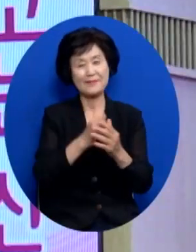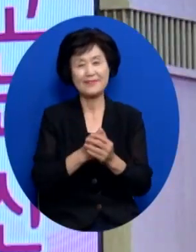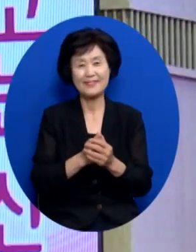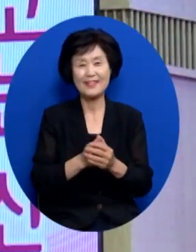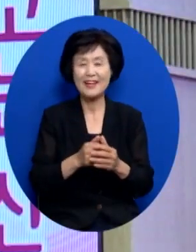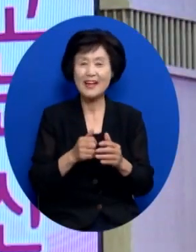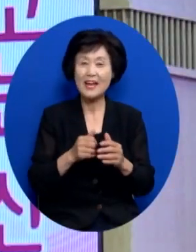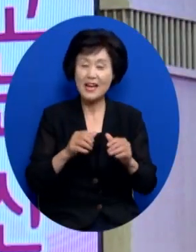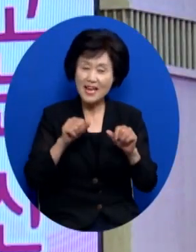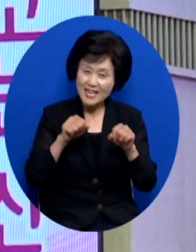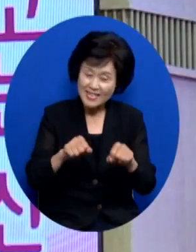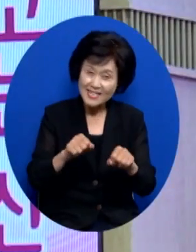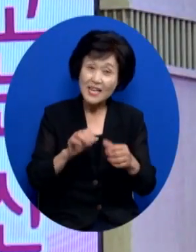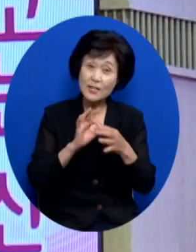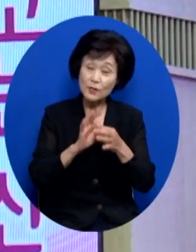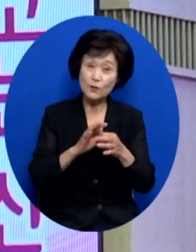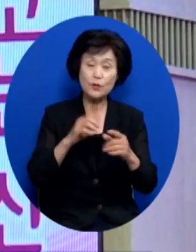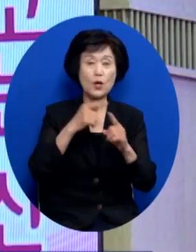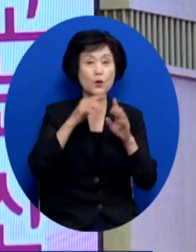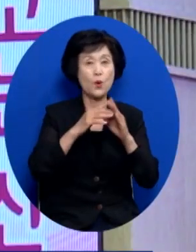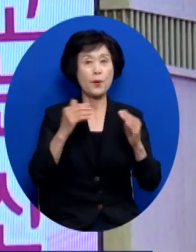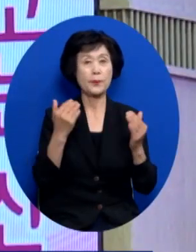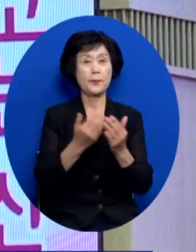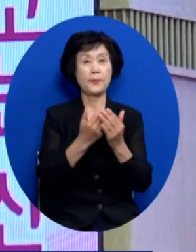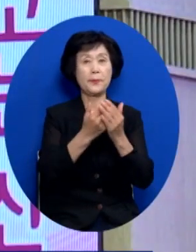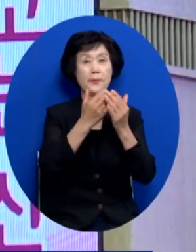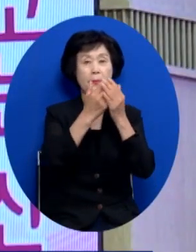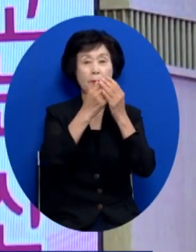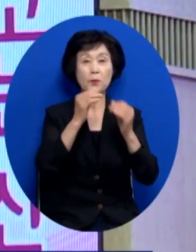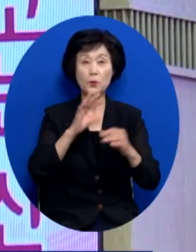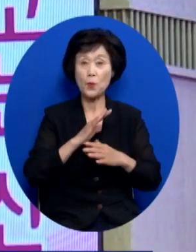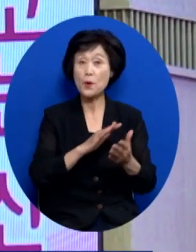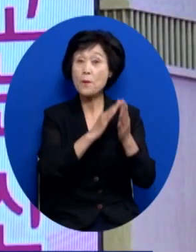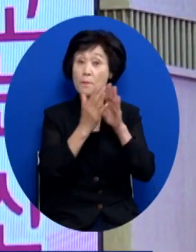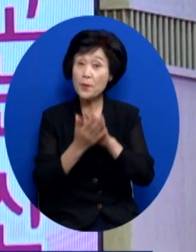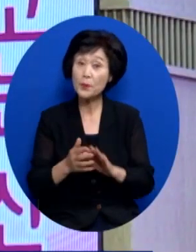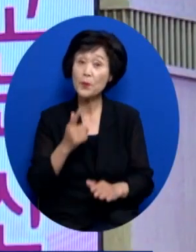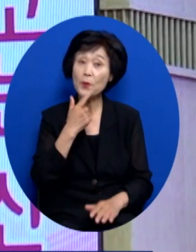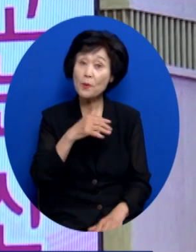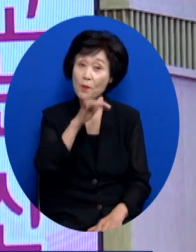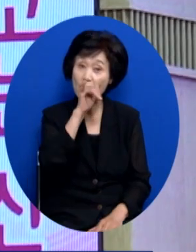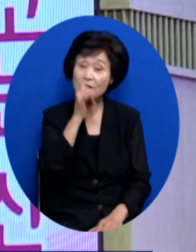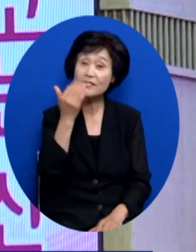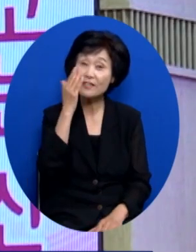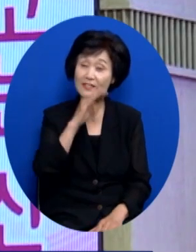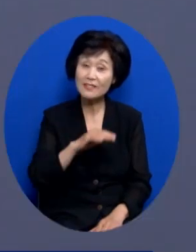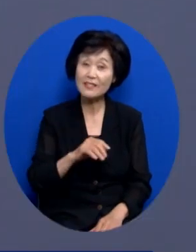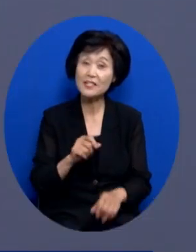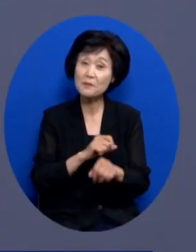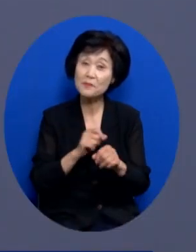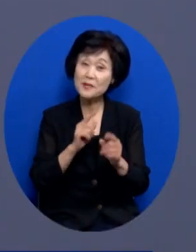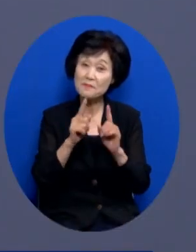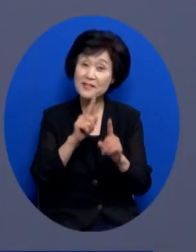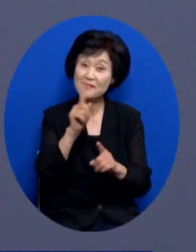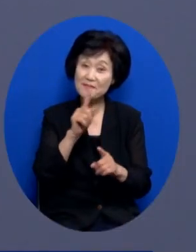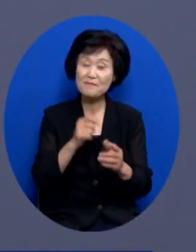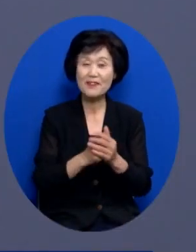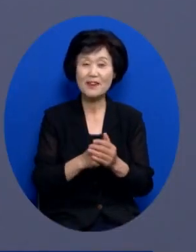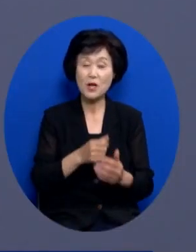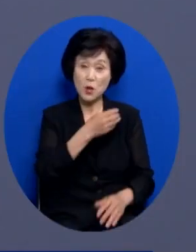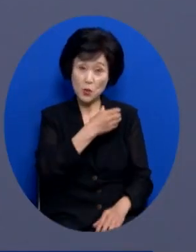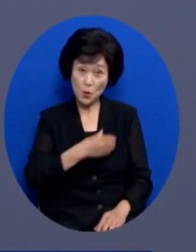인사를 통해 교회도 성장하고 또 놀라운 변화를 경험하셨다고 들었습니다. 특별한 몇 가지 나눠주신다면요.